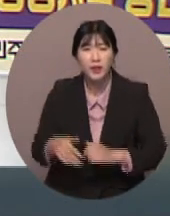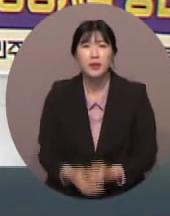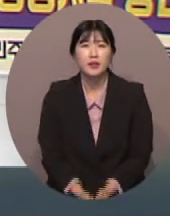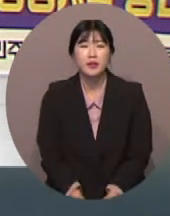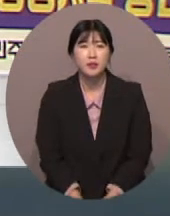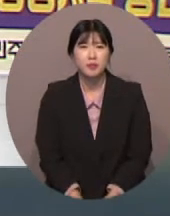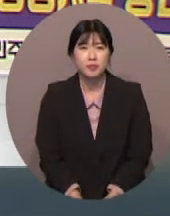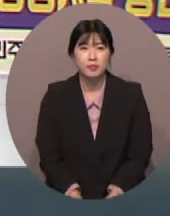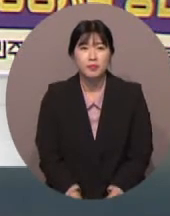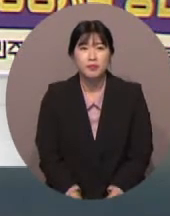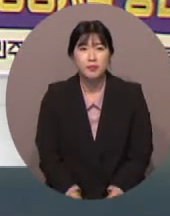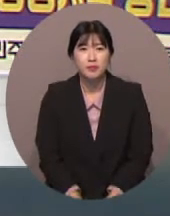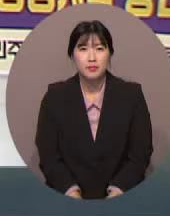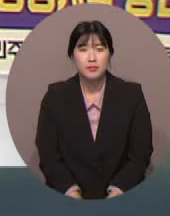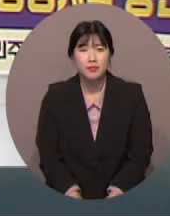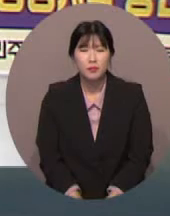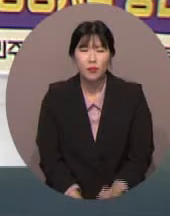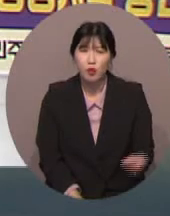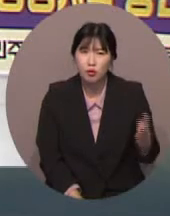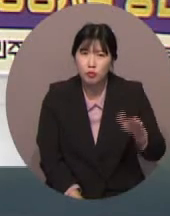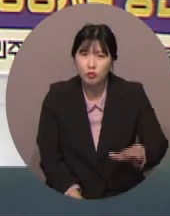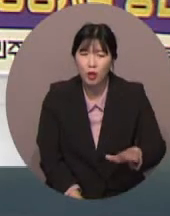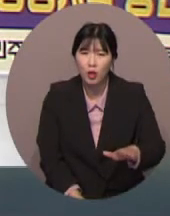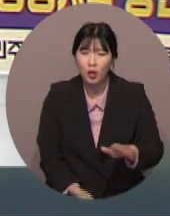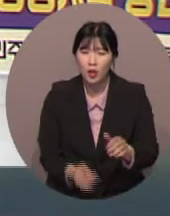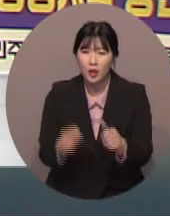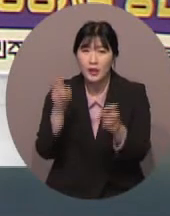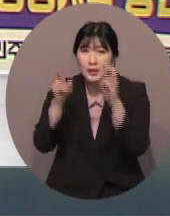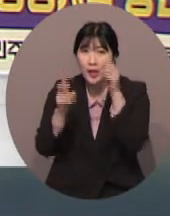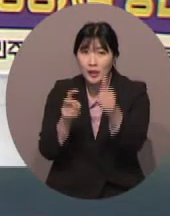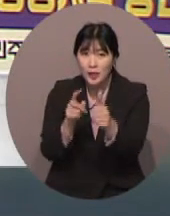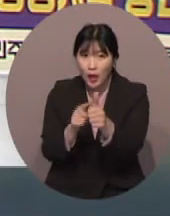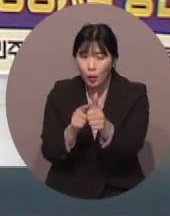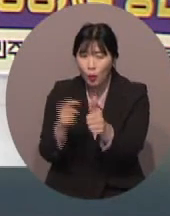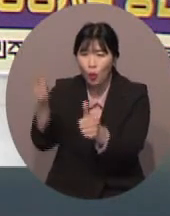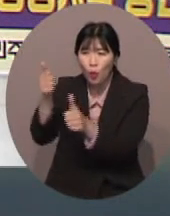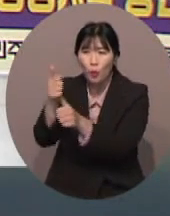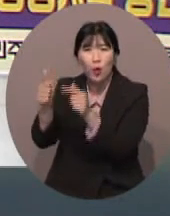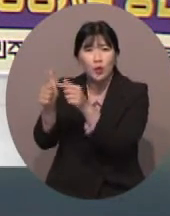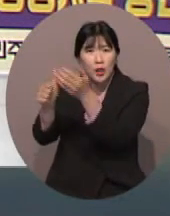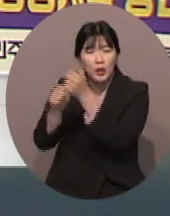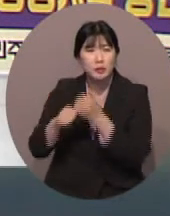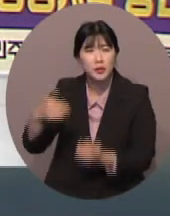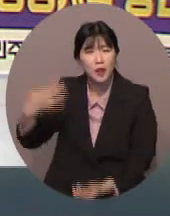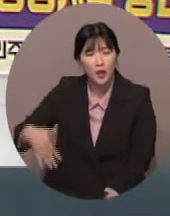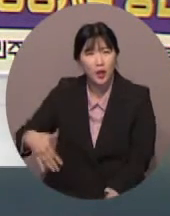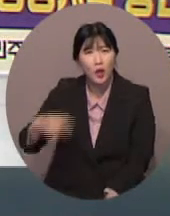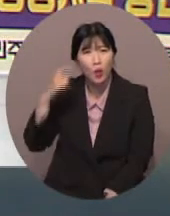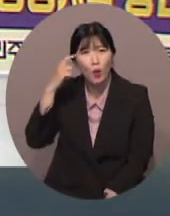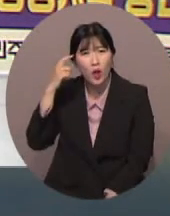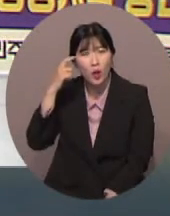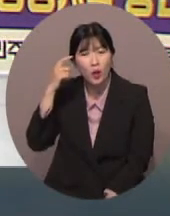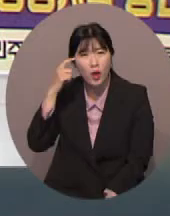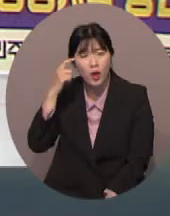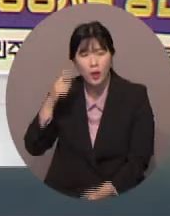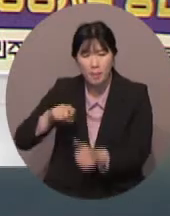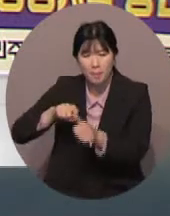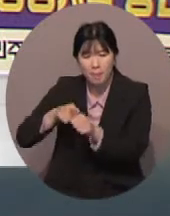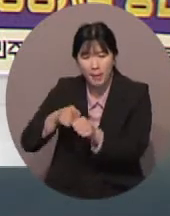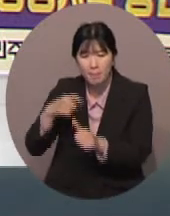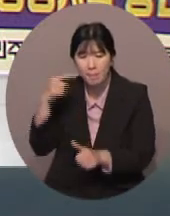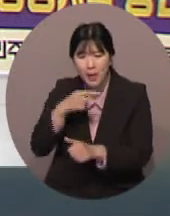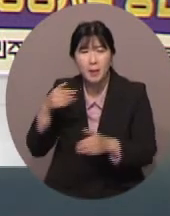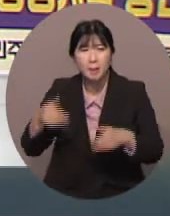입건해 수사하고 있습니다 노동계는 수사대상의 기업 총수가 빠졌다며 정지선 회장을 포함한 철저한